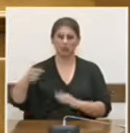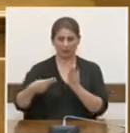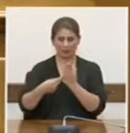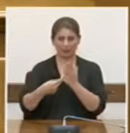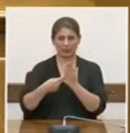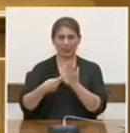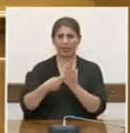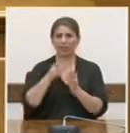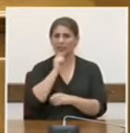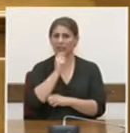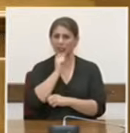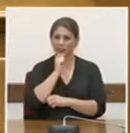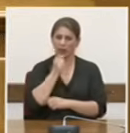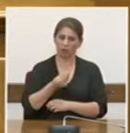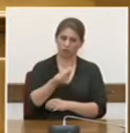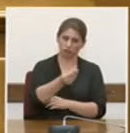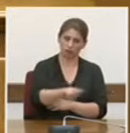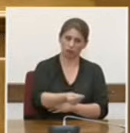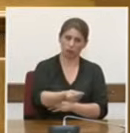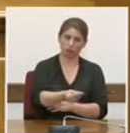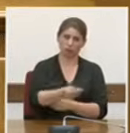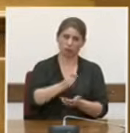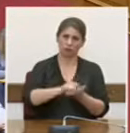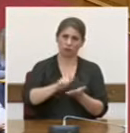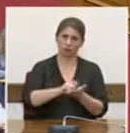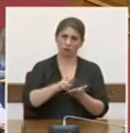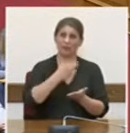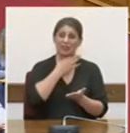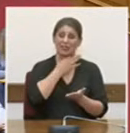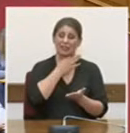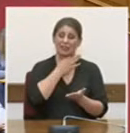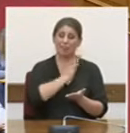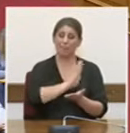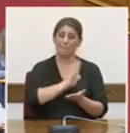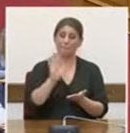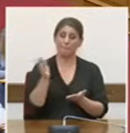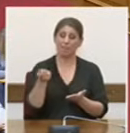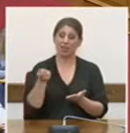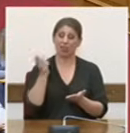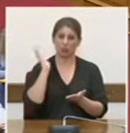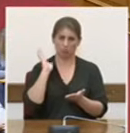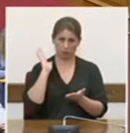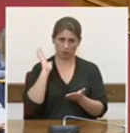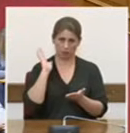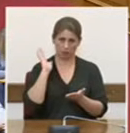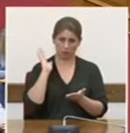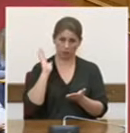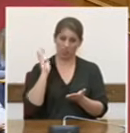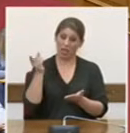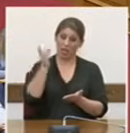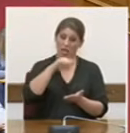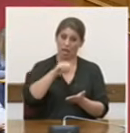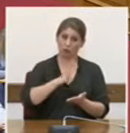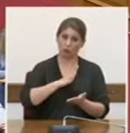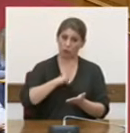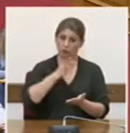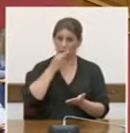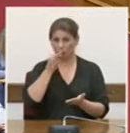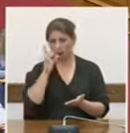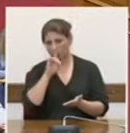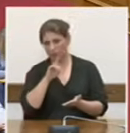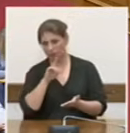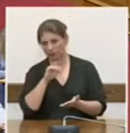Θα το αφήσει στα πρακτικά. Για να μην χρησιμοποιεί, παρακαλώ, να μην χρησιμοποιεί άλλους ανθρώπους για να πει ψέματα. Δεν μπορείς να